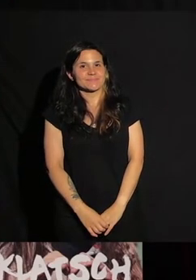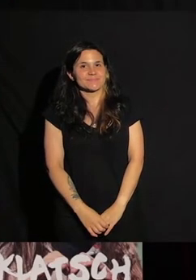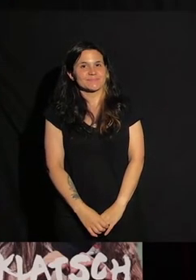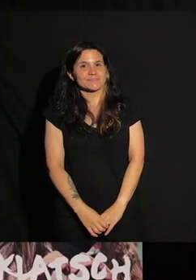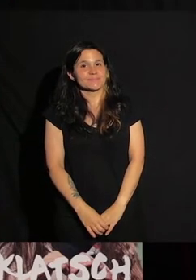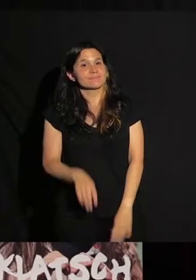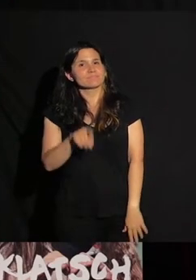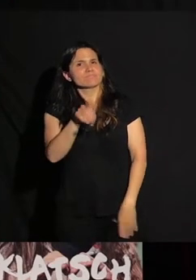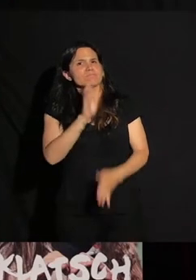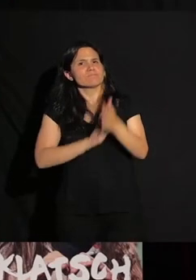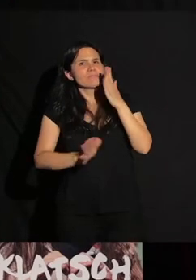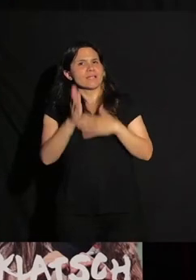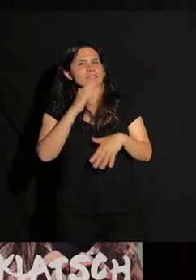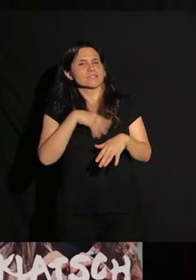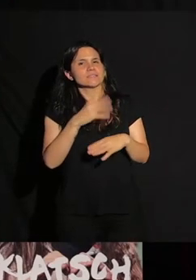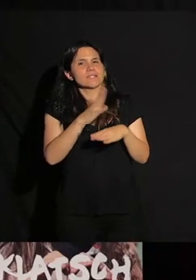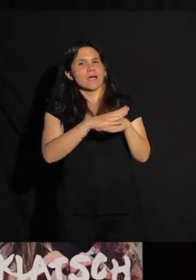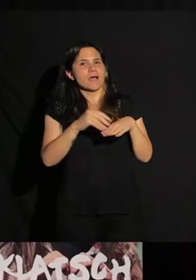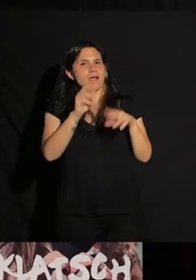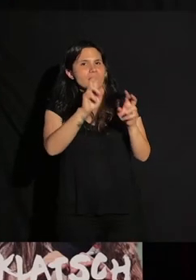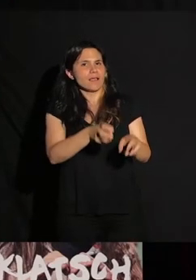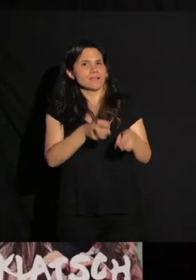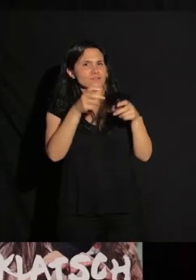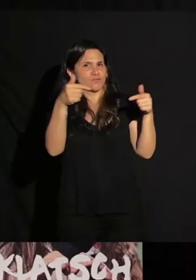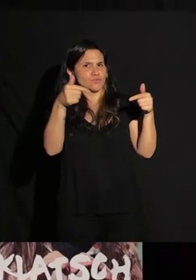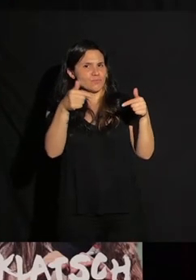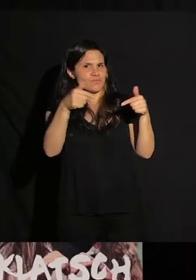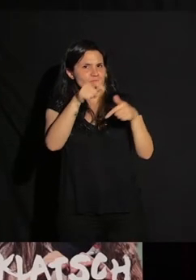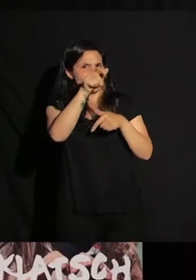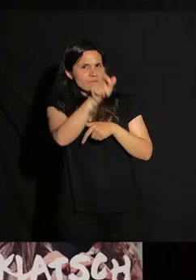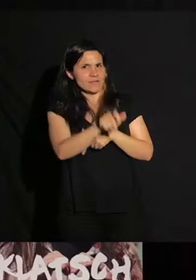gesagt, Heilerziehungspfleger. Was ist denn jetzt eigentlich